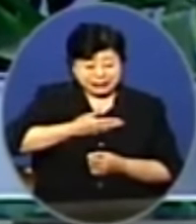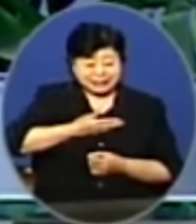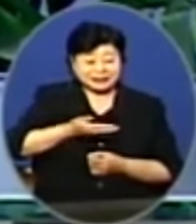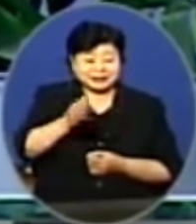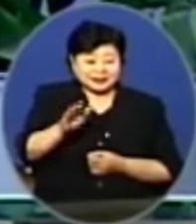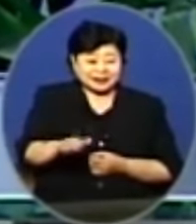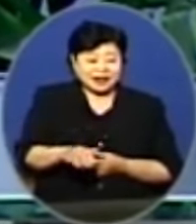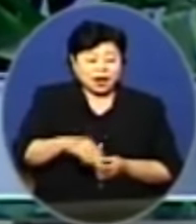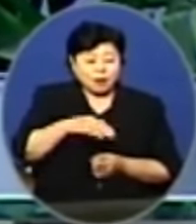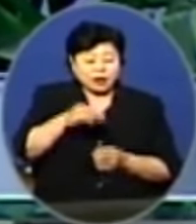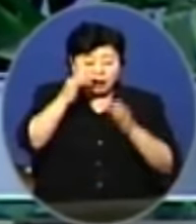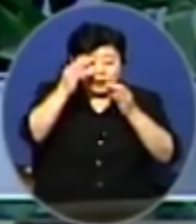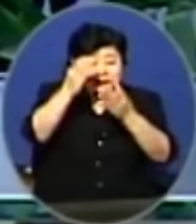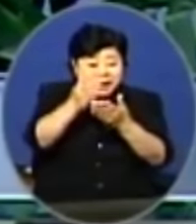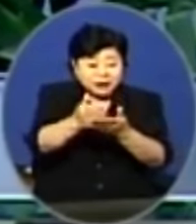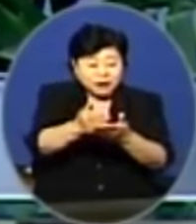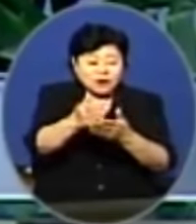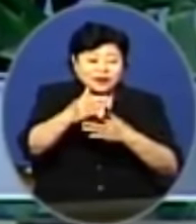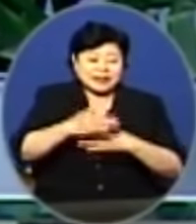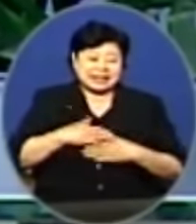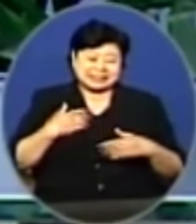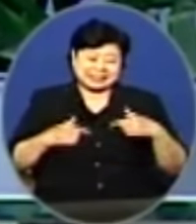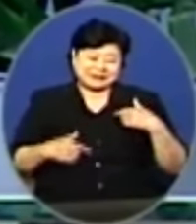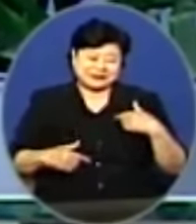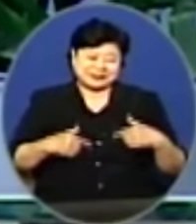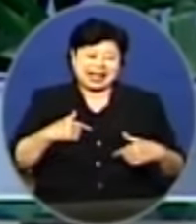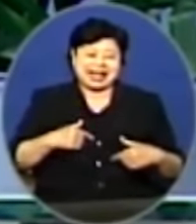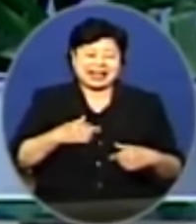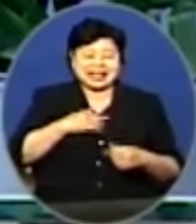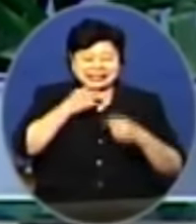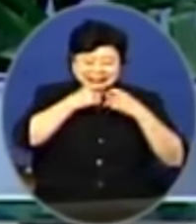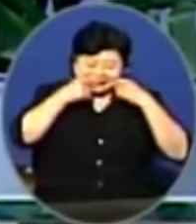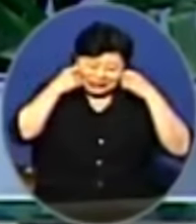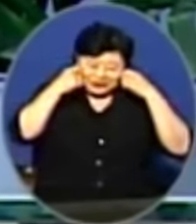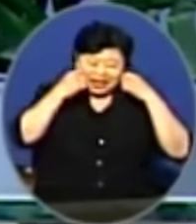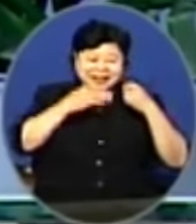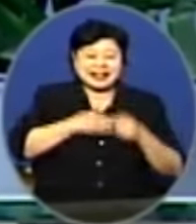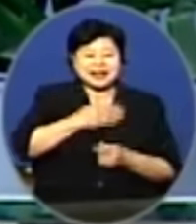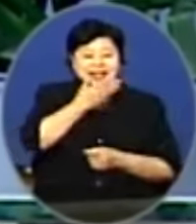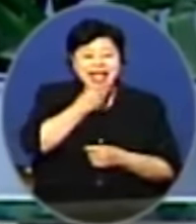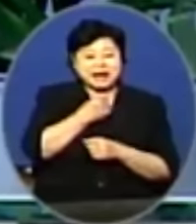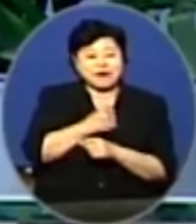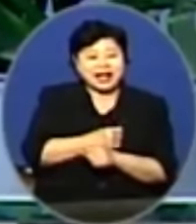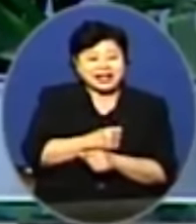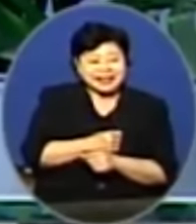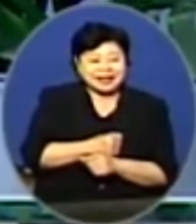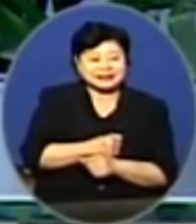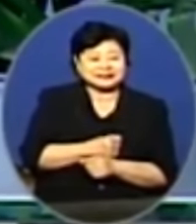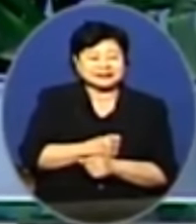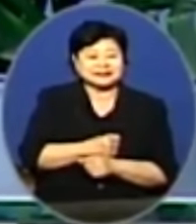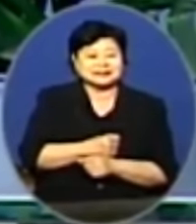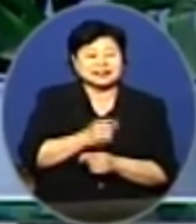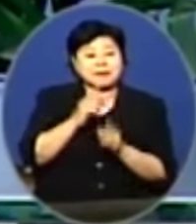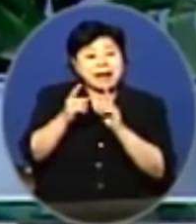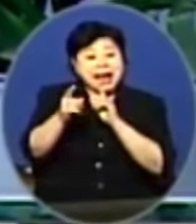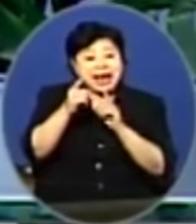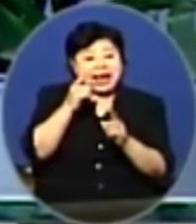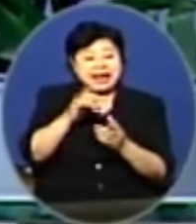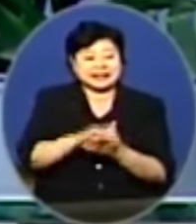그러나 환경을 보지 말고 나는 기쁘다, 나는 즐겁다, 나는 행복하다. 그